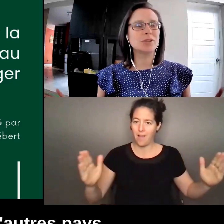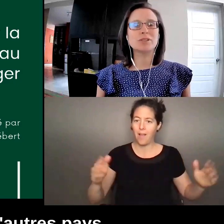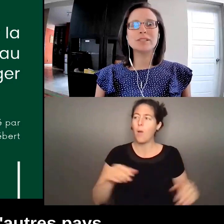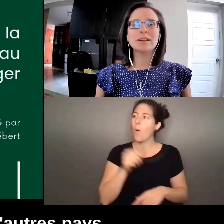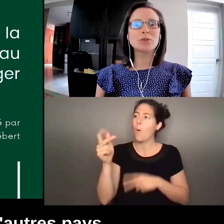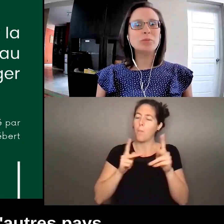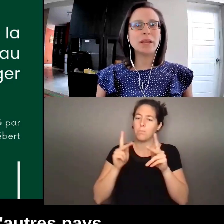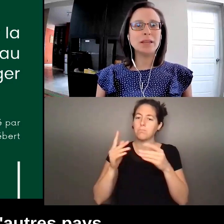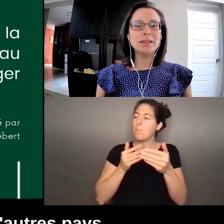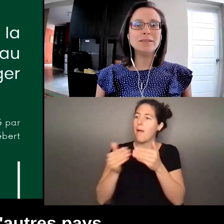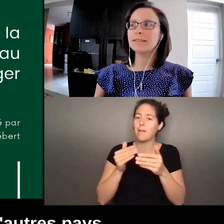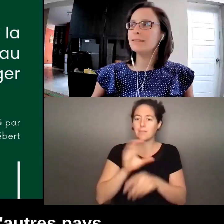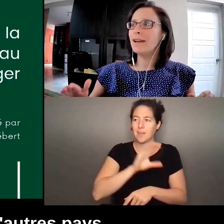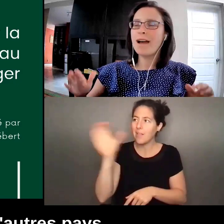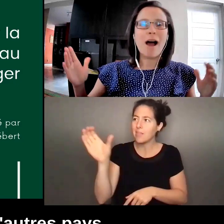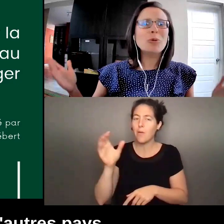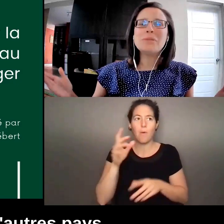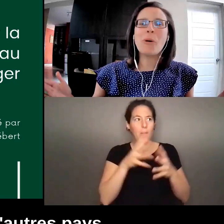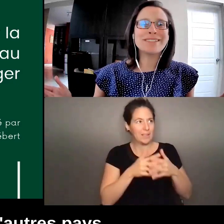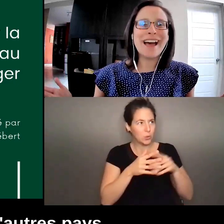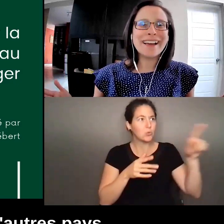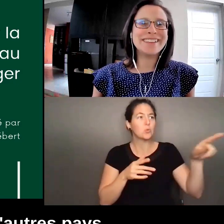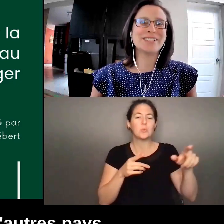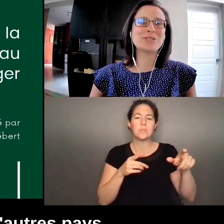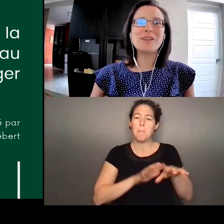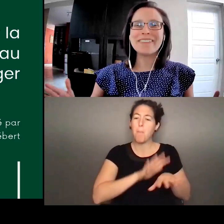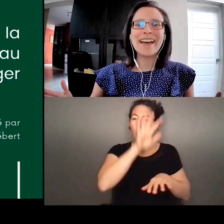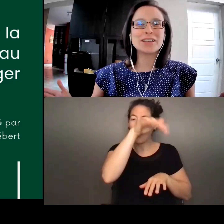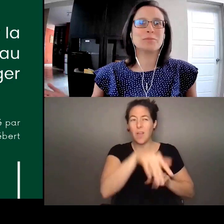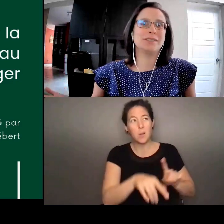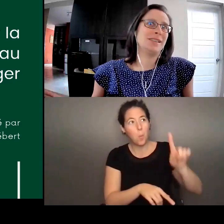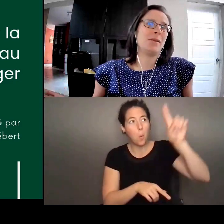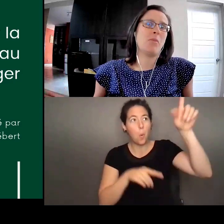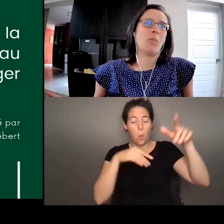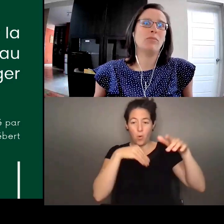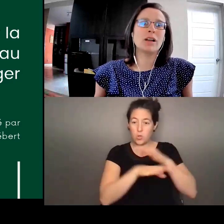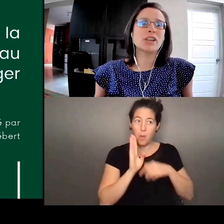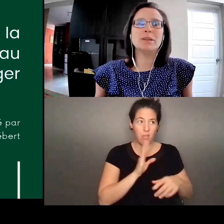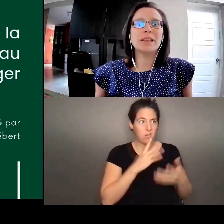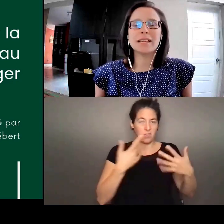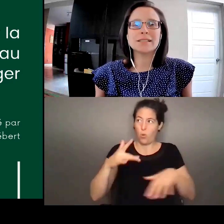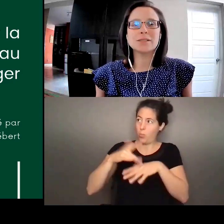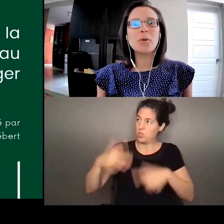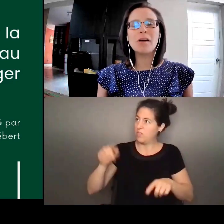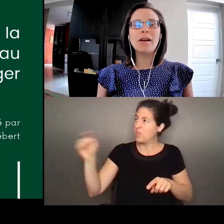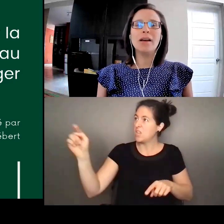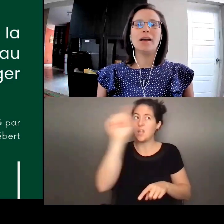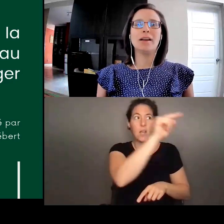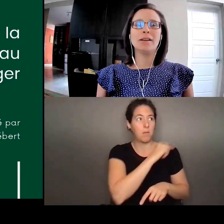aux États-Unis, dans d'autres pays, en haut des montagnes, sous la neige. Je me disais, bon, moi, j'habite à